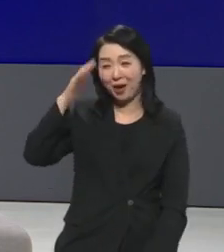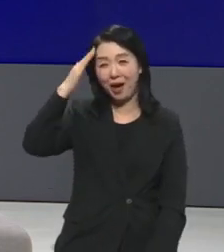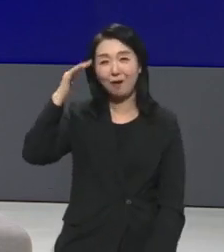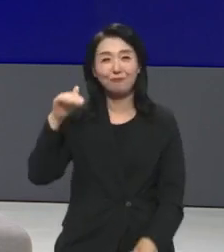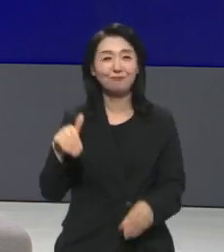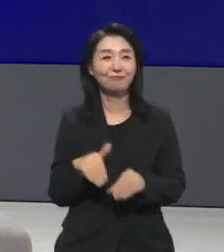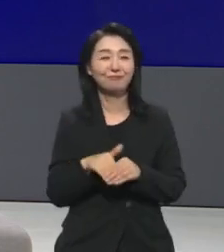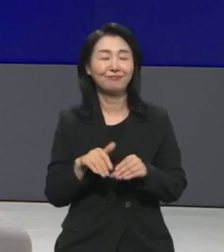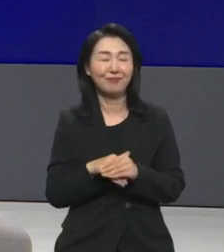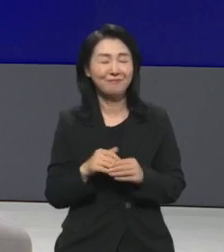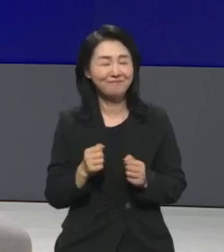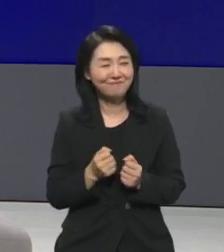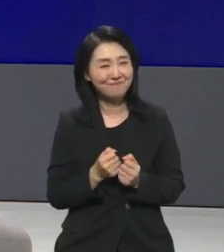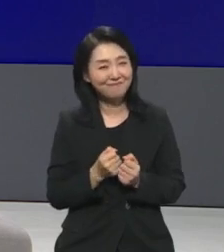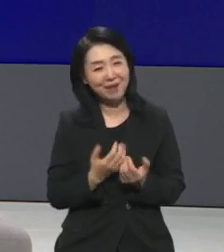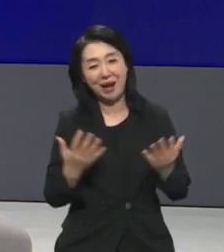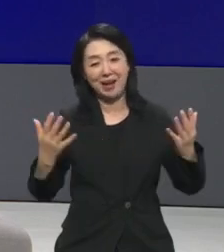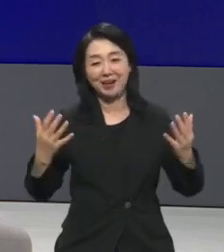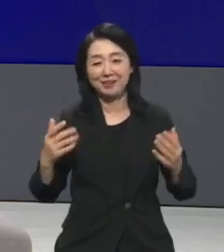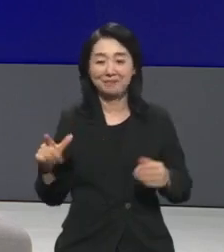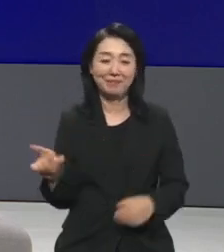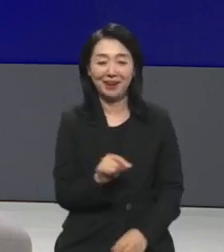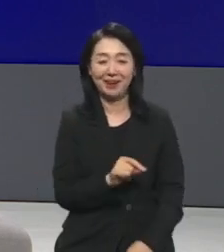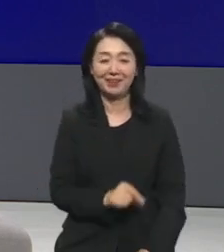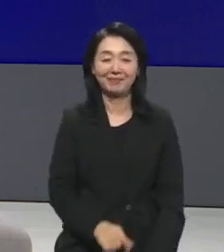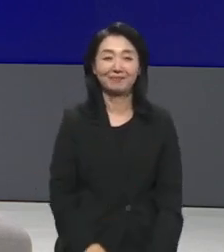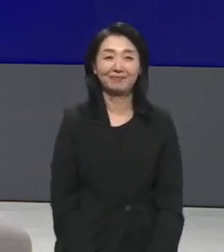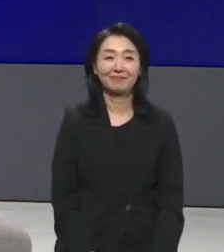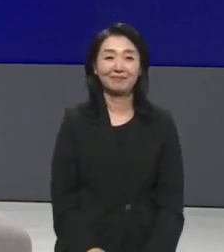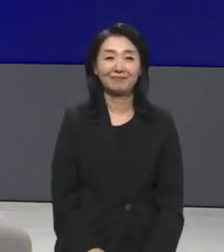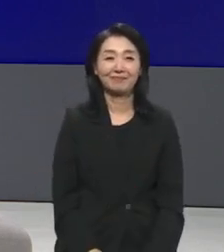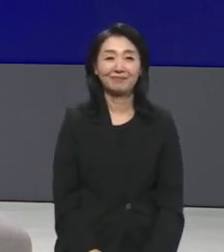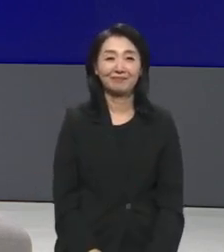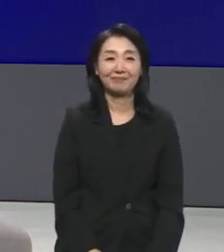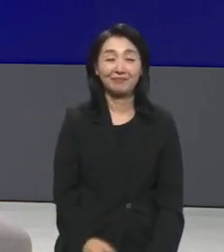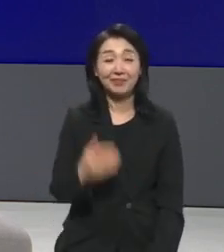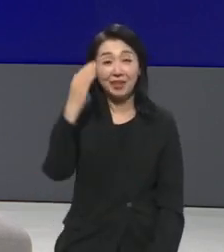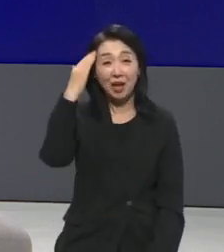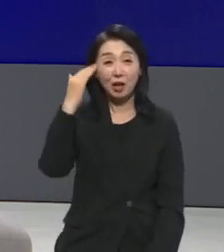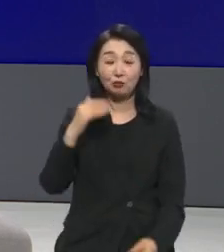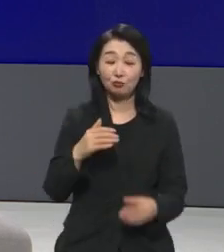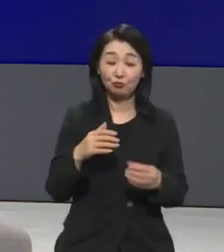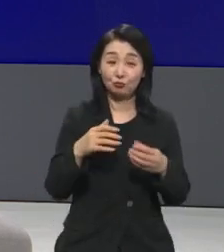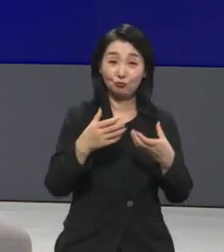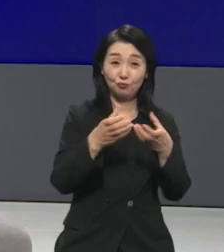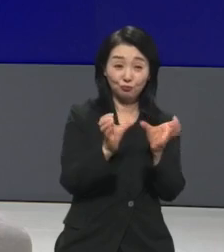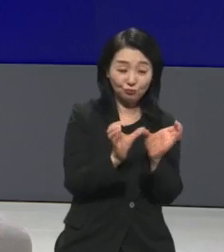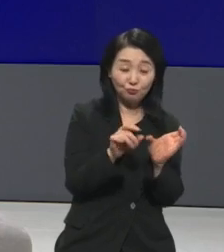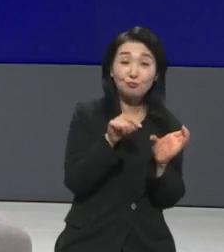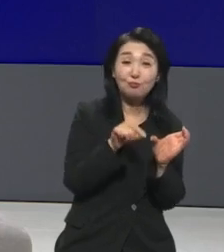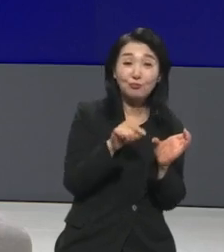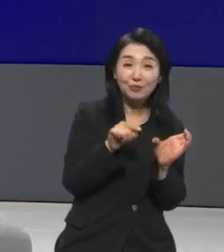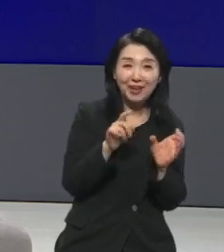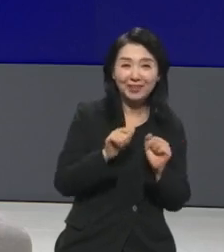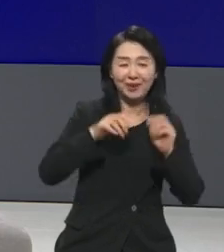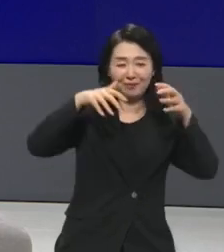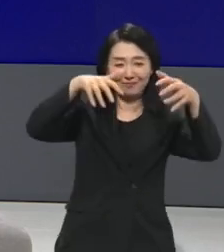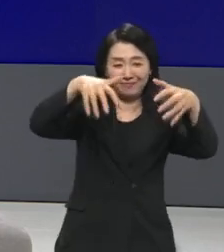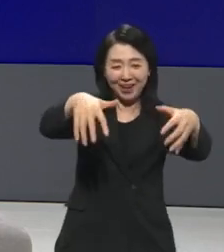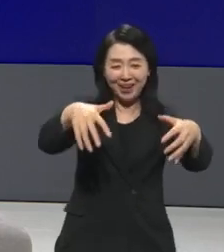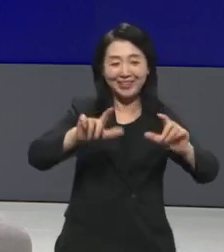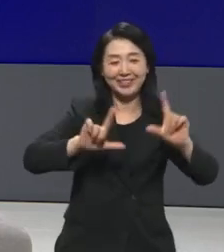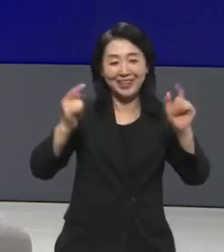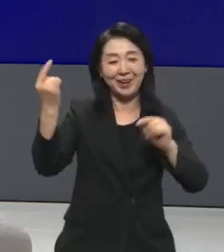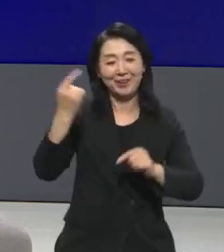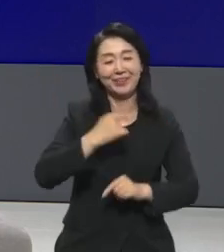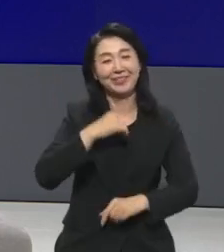아주 빠르게 주류로 자리 잡았다. 이렇게 평가를 했다고 하는데요. 이 K컬처가 전 세계로 확산되는 그날이 오기를 기대합니다.